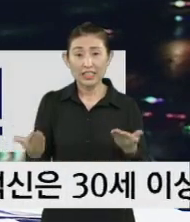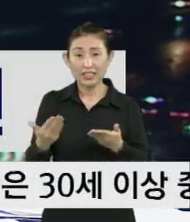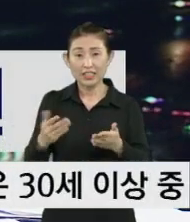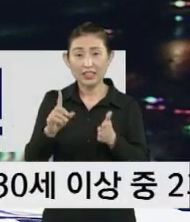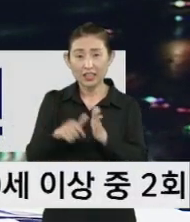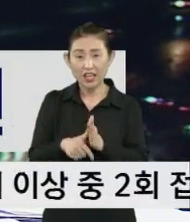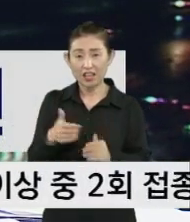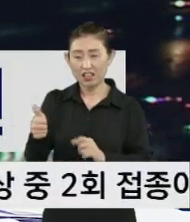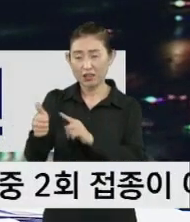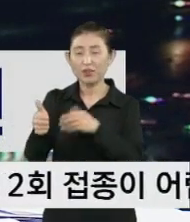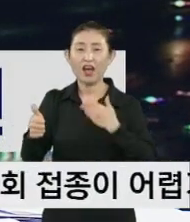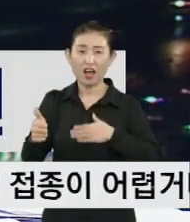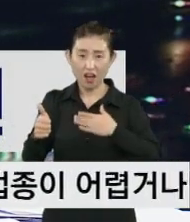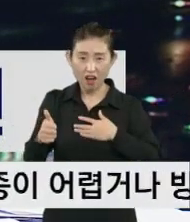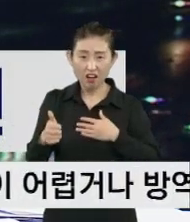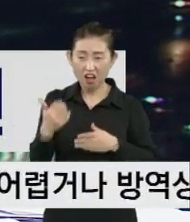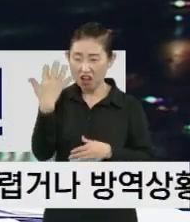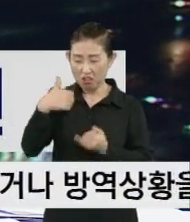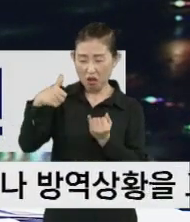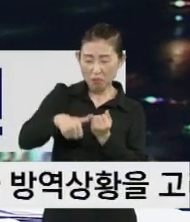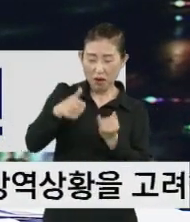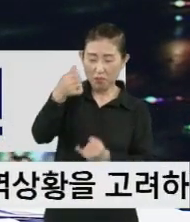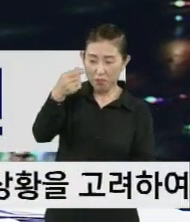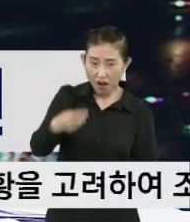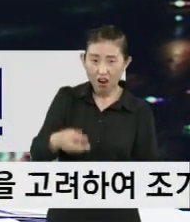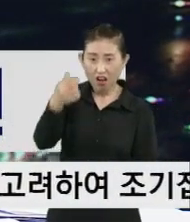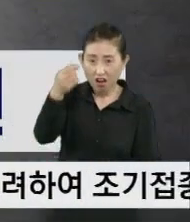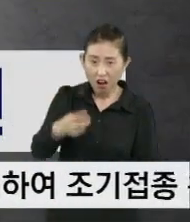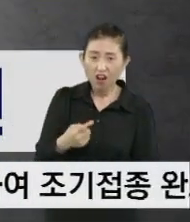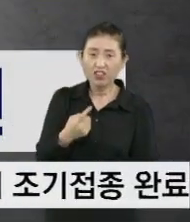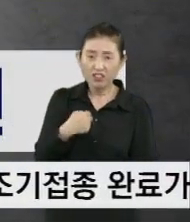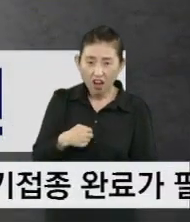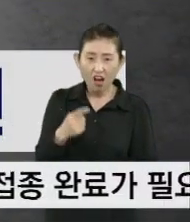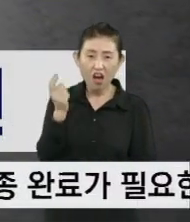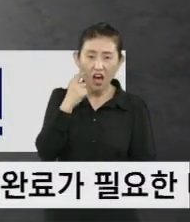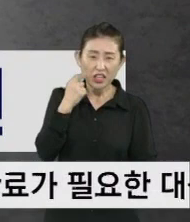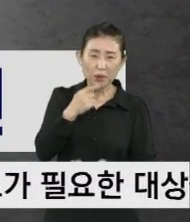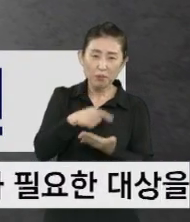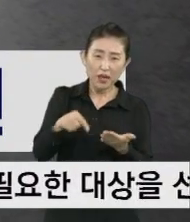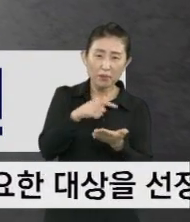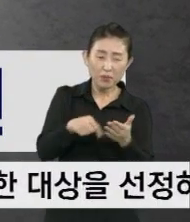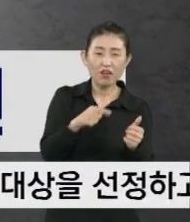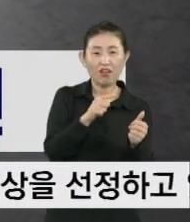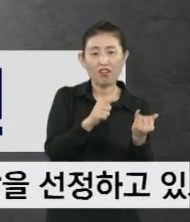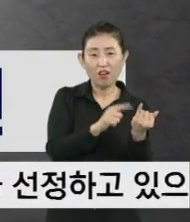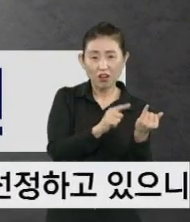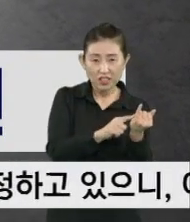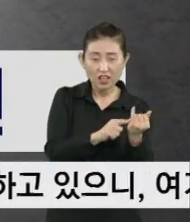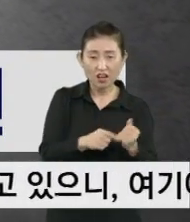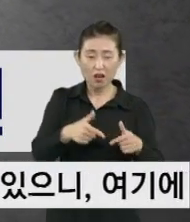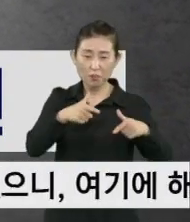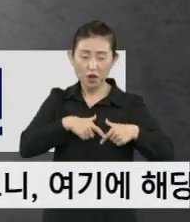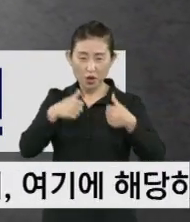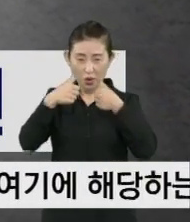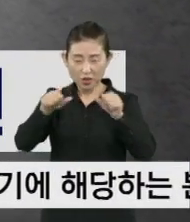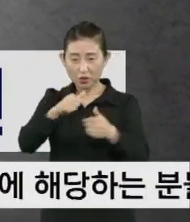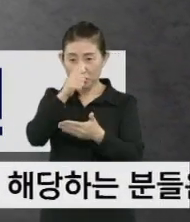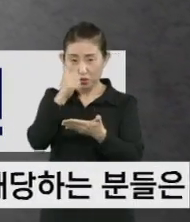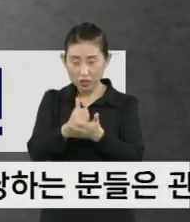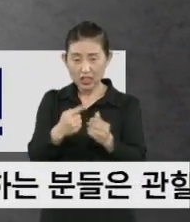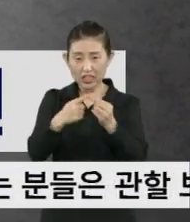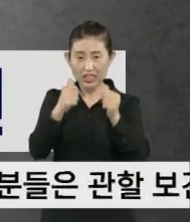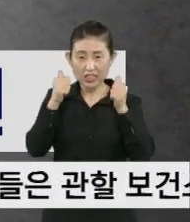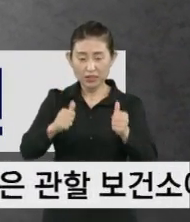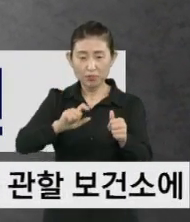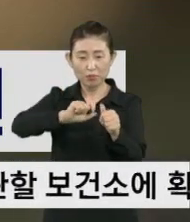업무상 알게 된 남성에게 성폭행 당했다며 수차례에 걸쳐 거지 피해를 호소한 녀석이 명예훼손죄로 예 심해서